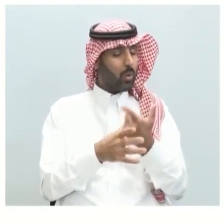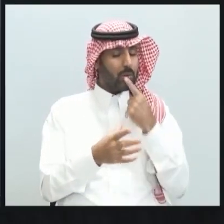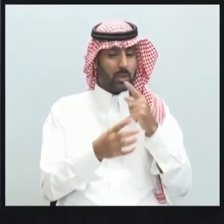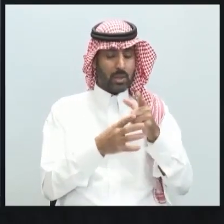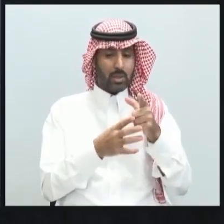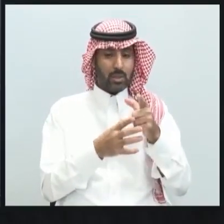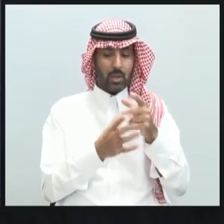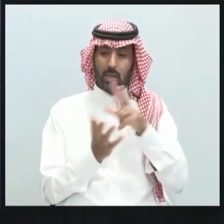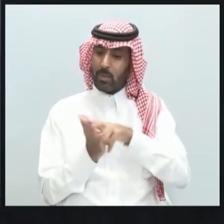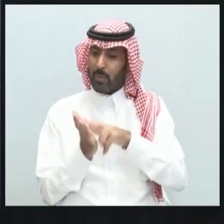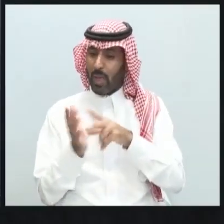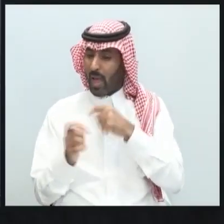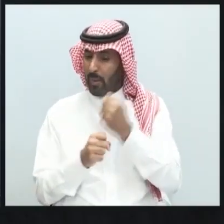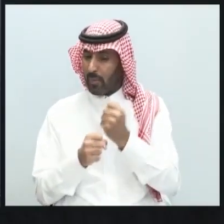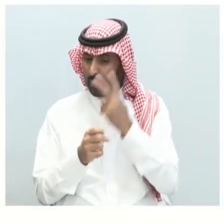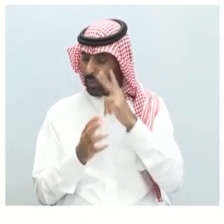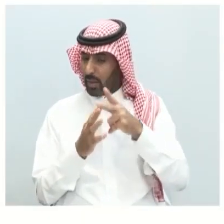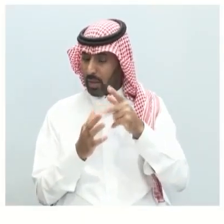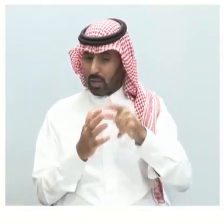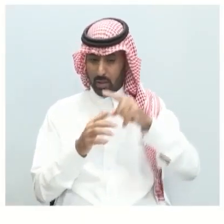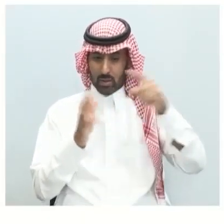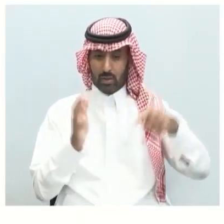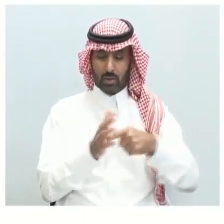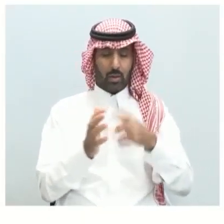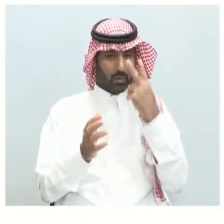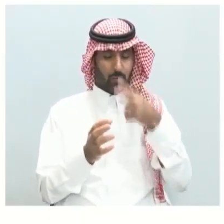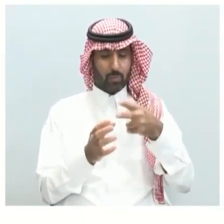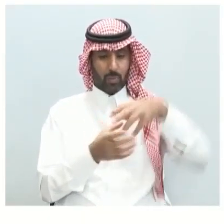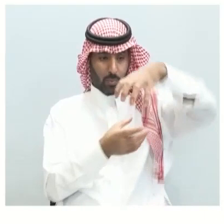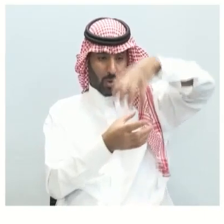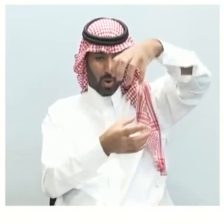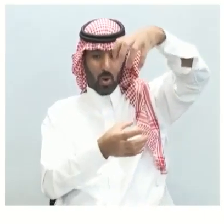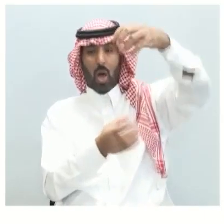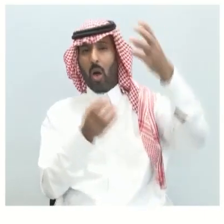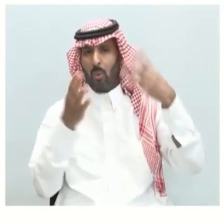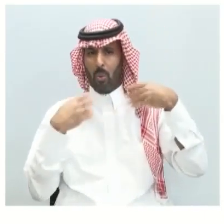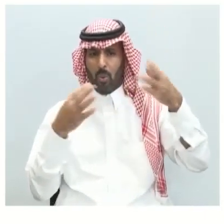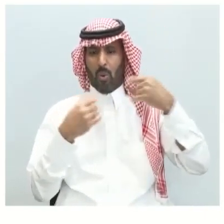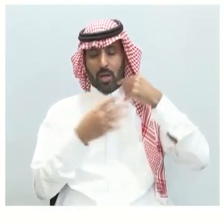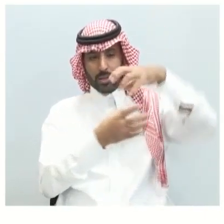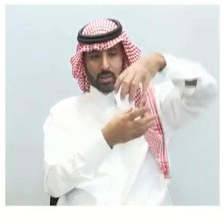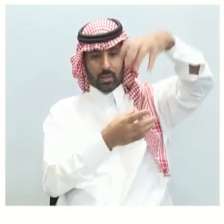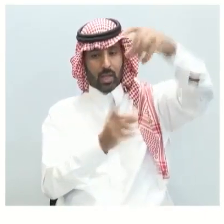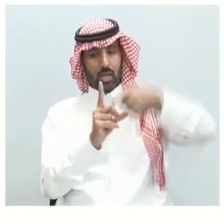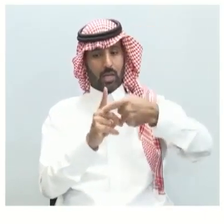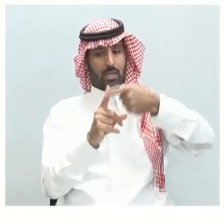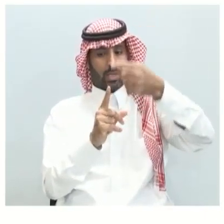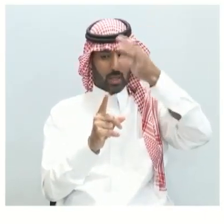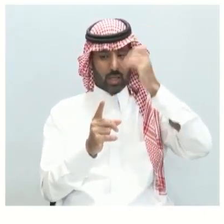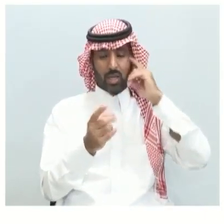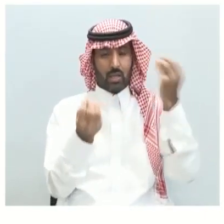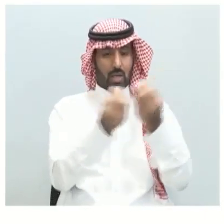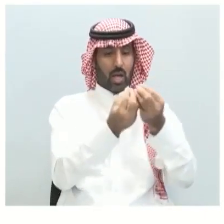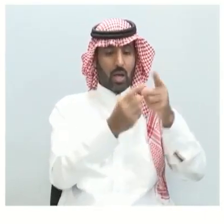تطبيقات العمليه للغازات اكتبها لديك من ضمنها ما درسنا قبل قليل وهو بالون الطقس يمكن